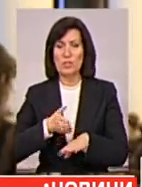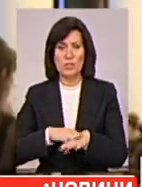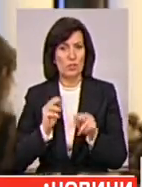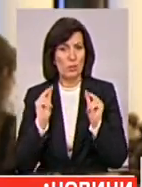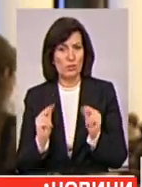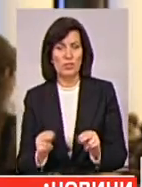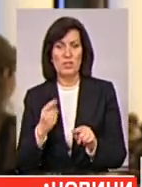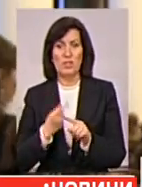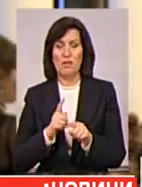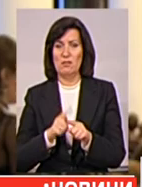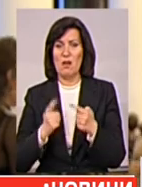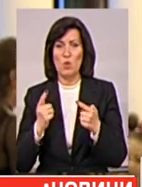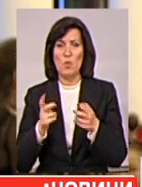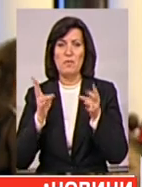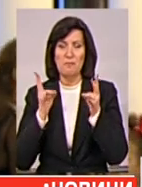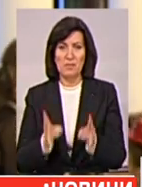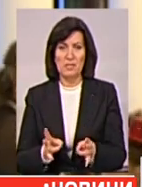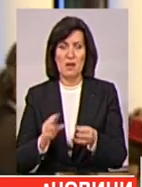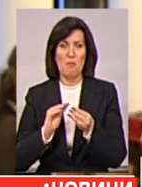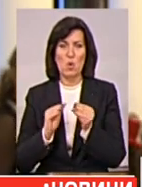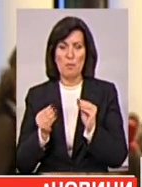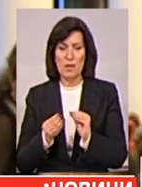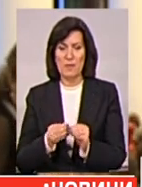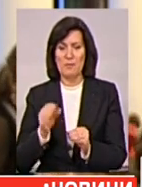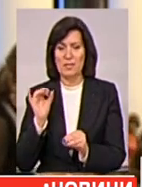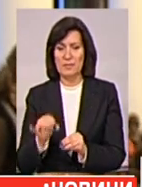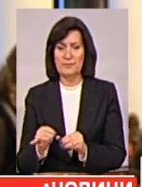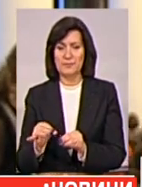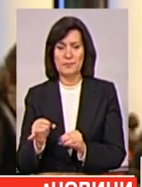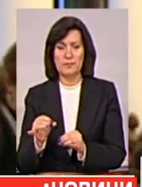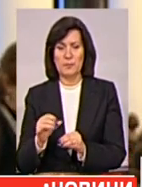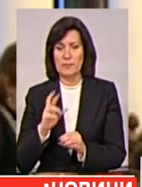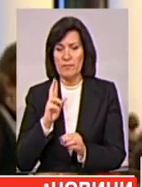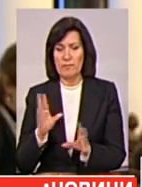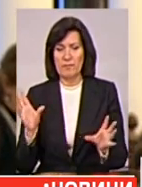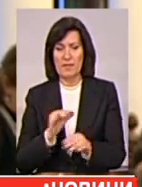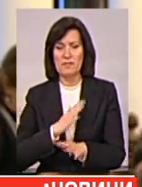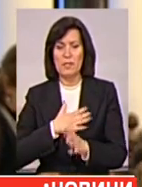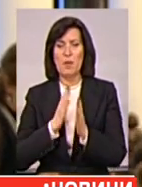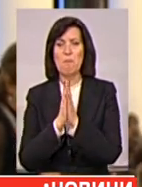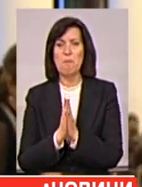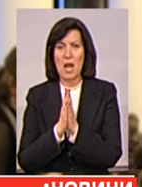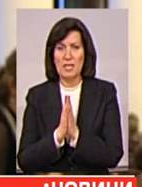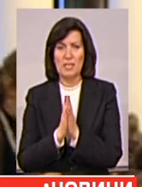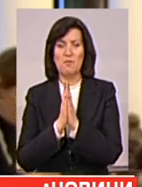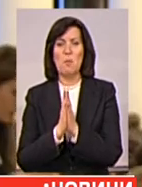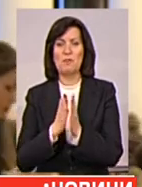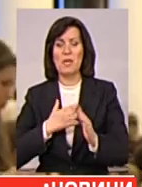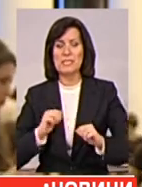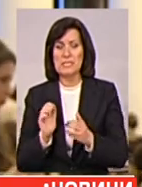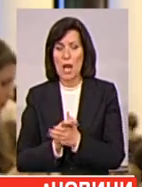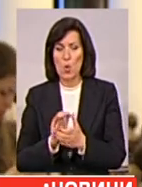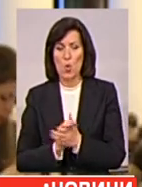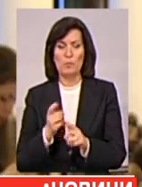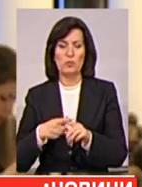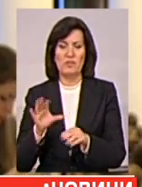чесно. Це огромна біда, огромна проблема. І я всі молитви моїх знайомих о тому,